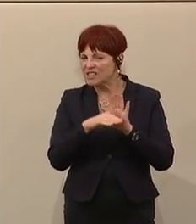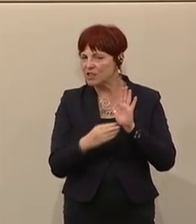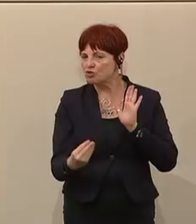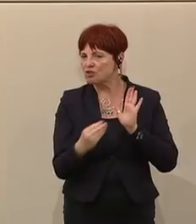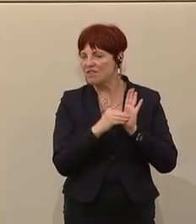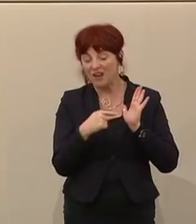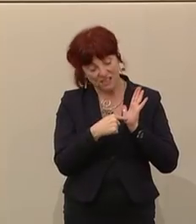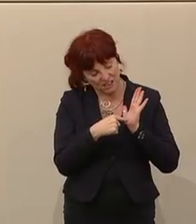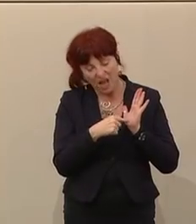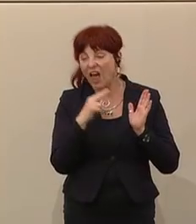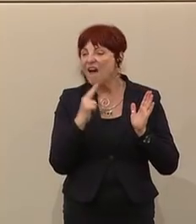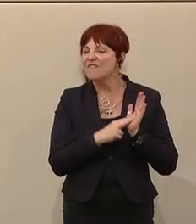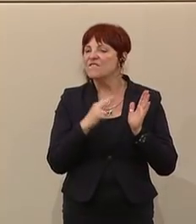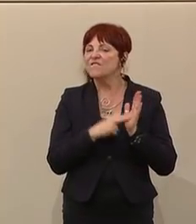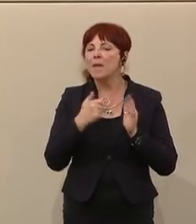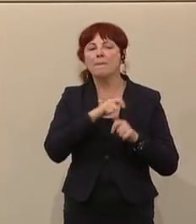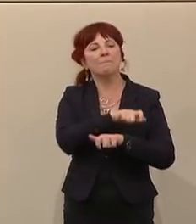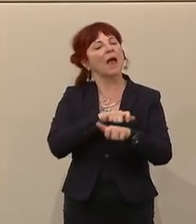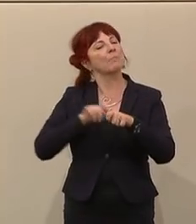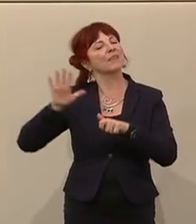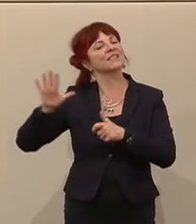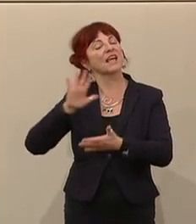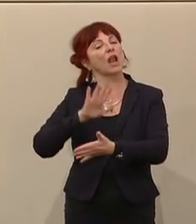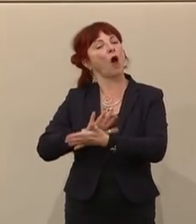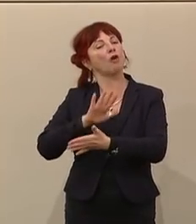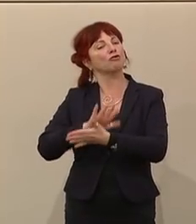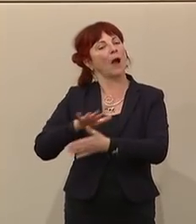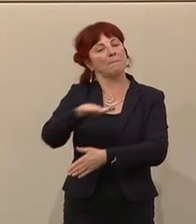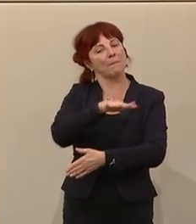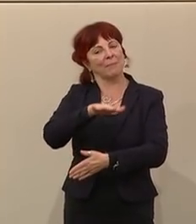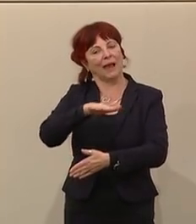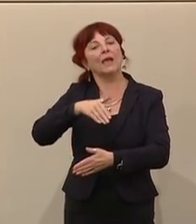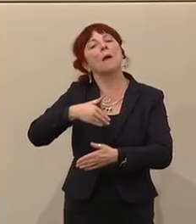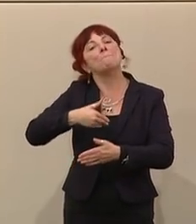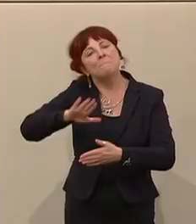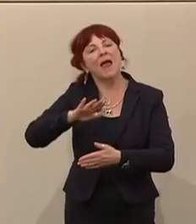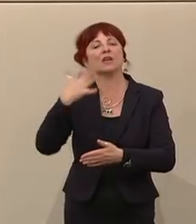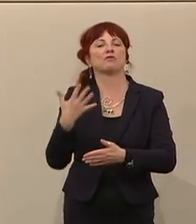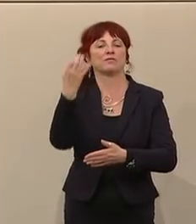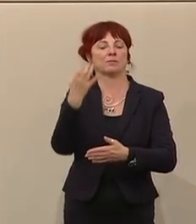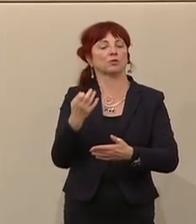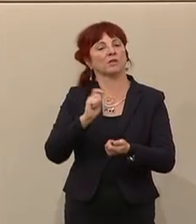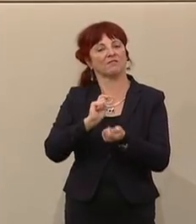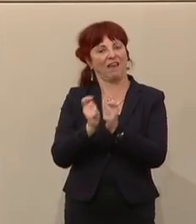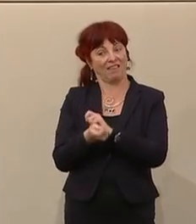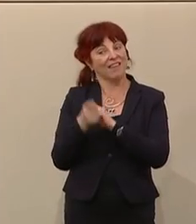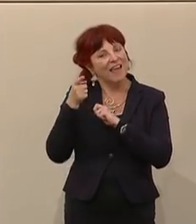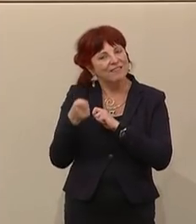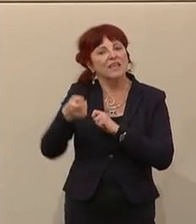der Aufgabenbereich eines Beamten um mehr als die Hälfte ändert, dann ist diese